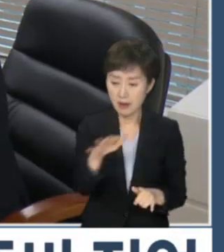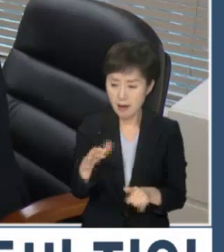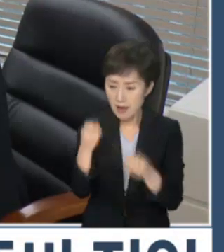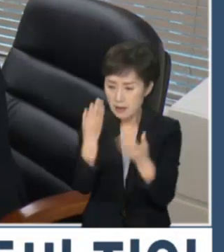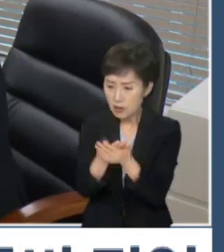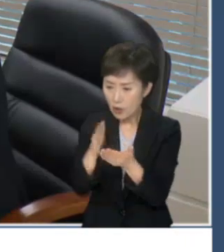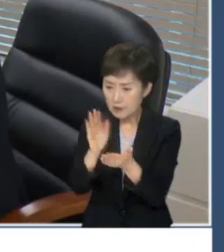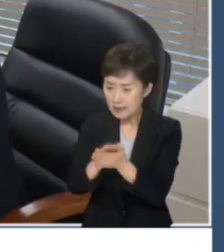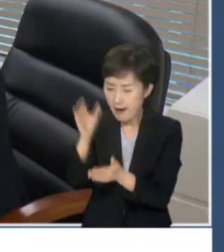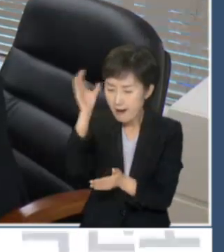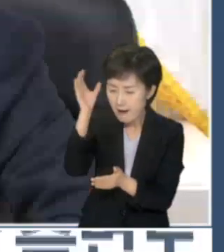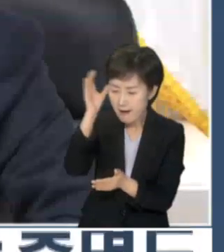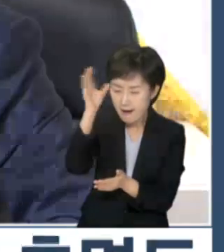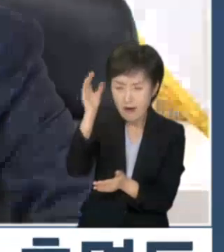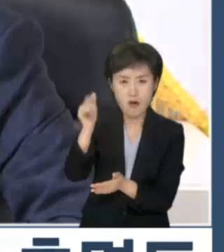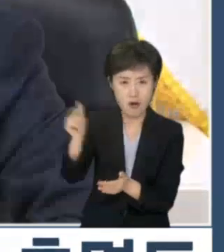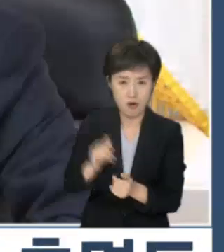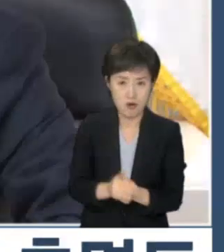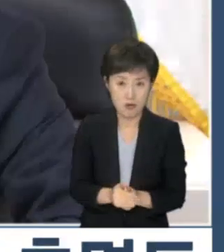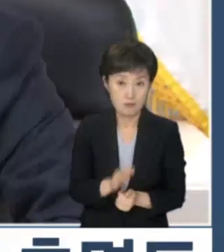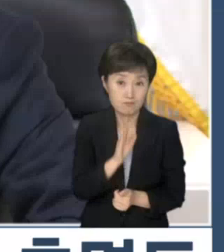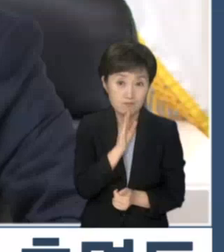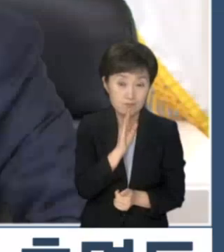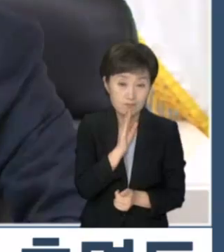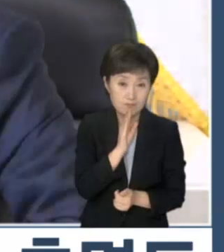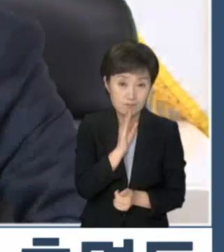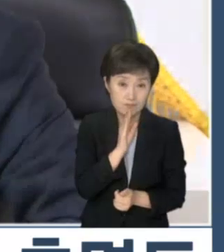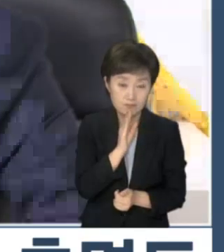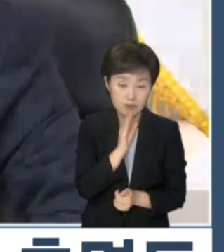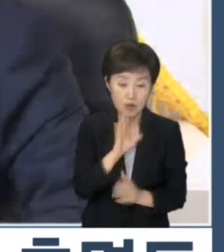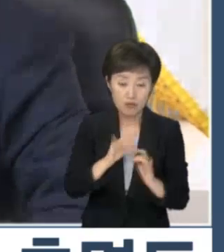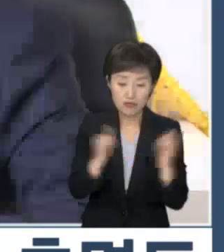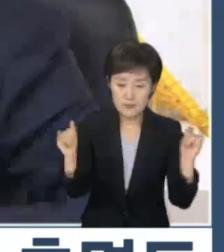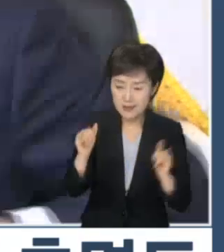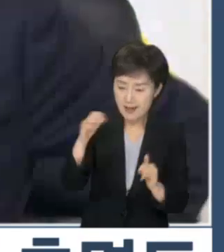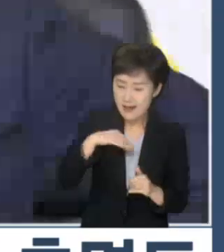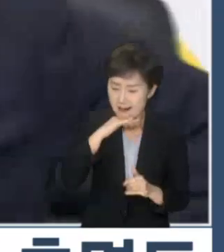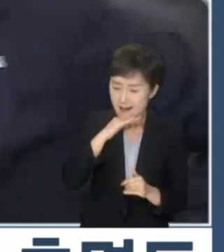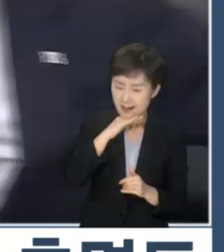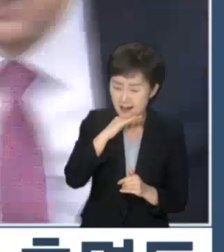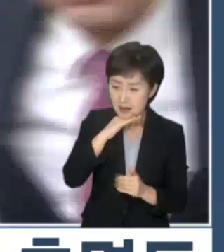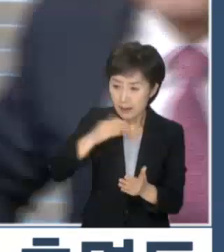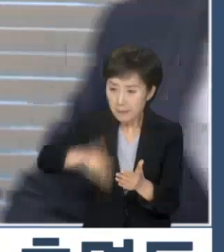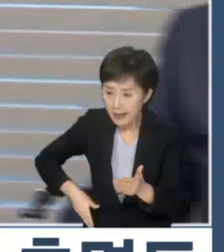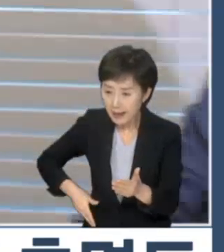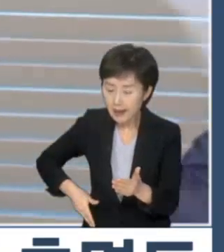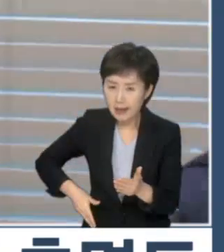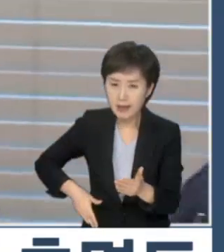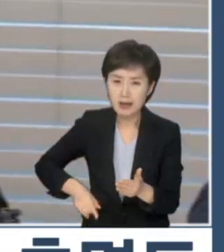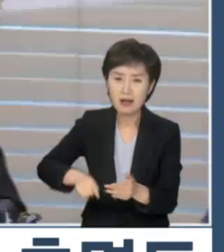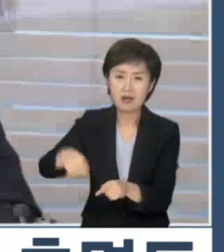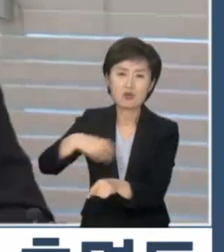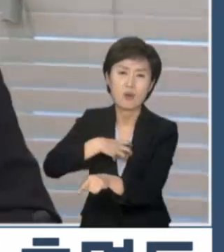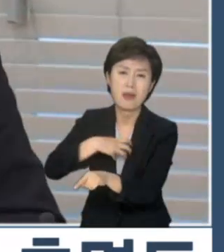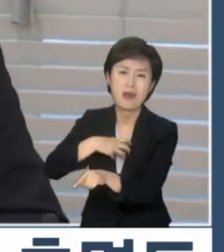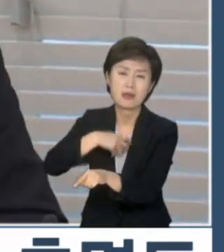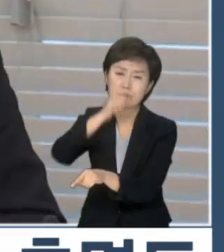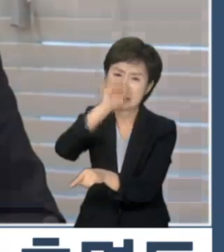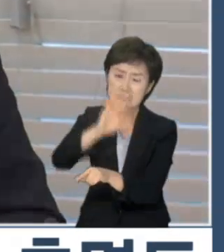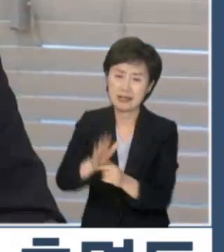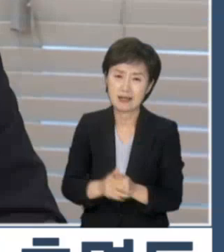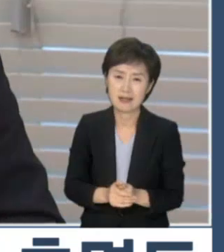높은 상태가 아니겠습니까? 그 국민적 기대에 부응하지 않으면은 국민의힘 더 어려워질 것입니다. 그렇기 때문에